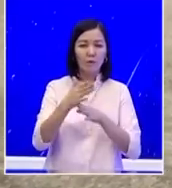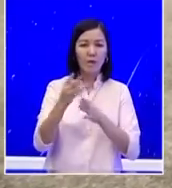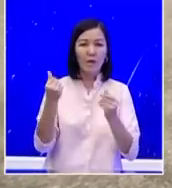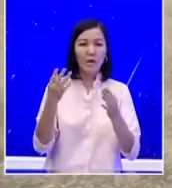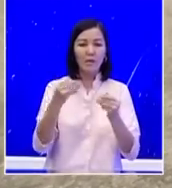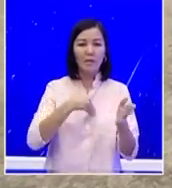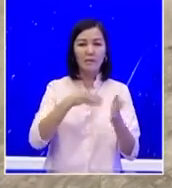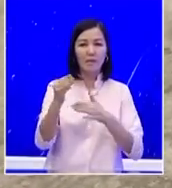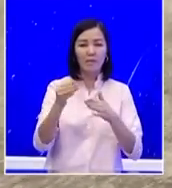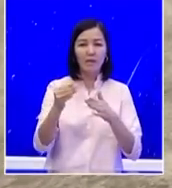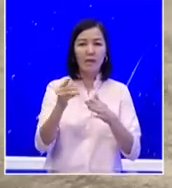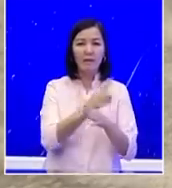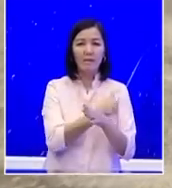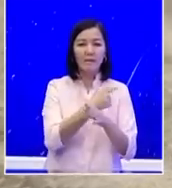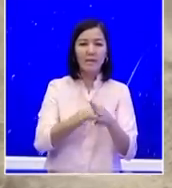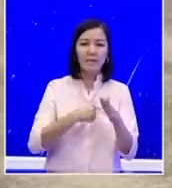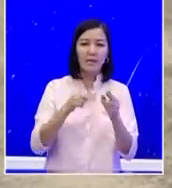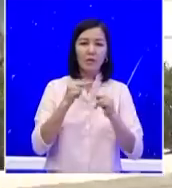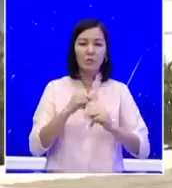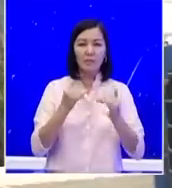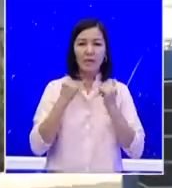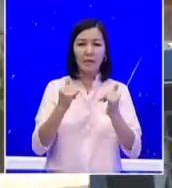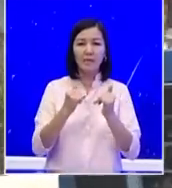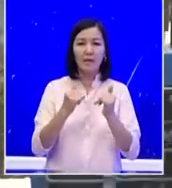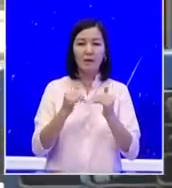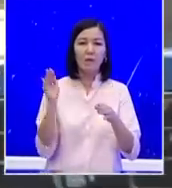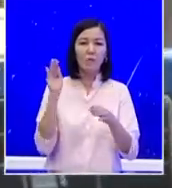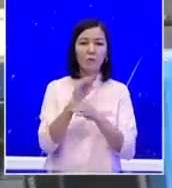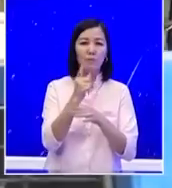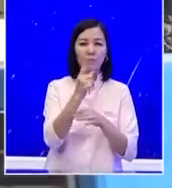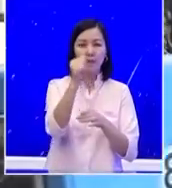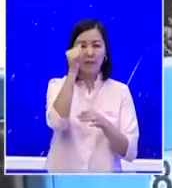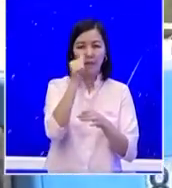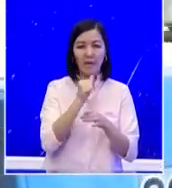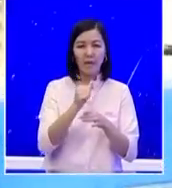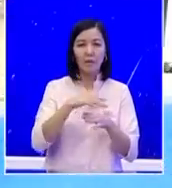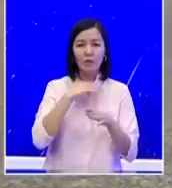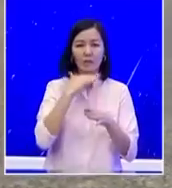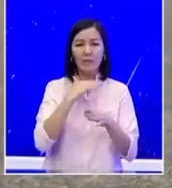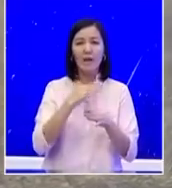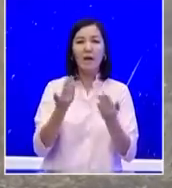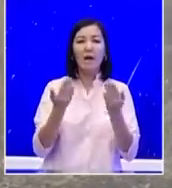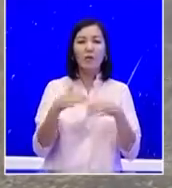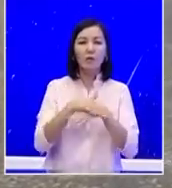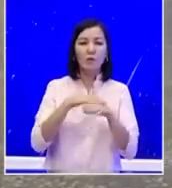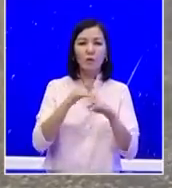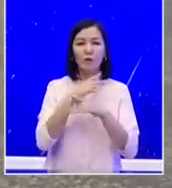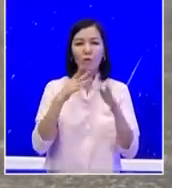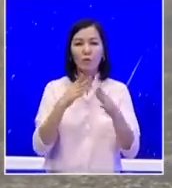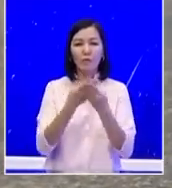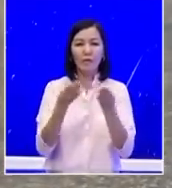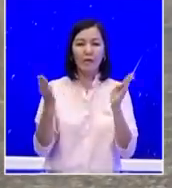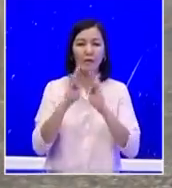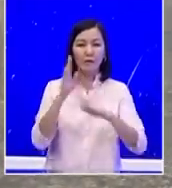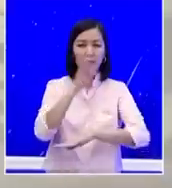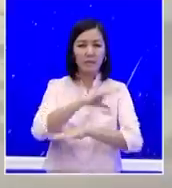Осы қаражатқа сатып алынған санитарлық жұмыстарға арналған қоспа 1-2 айға жетеді дейді мамандар. Ал тұрғындардың көпшілігі болса карантин ережелерін